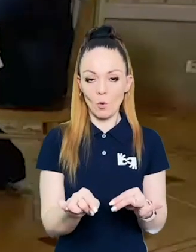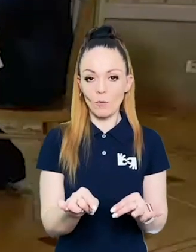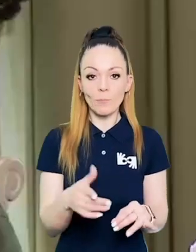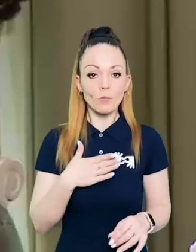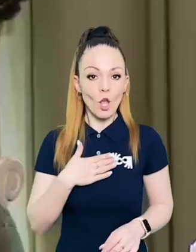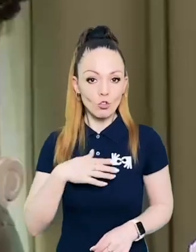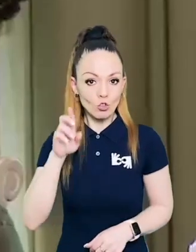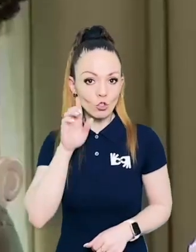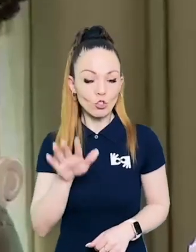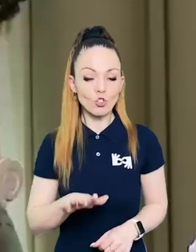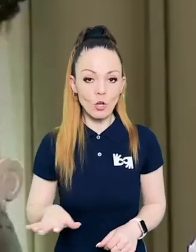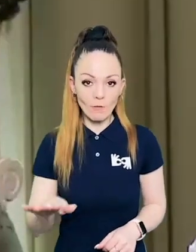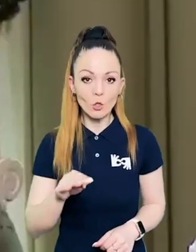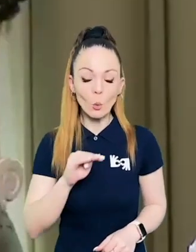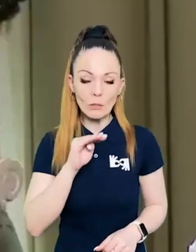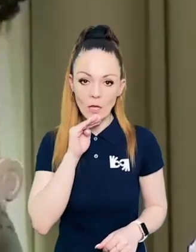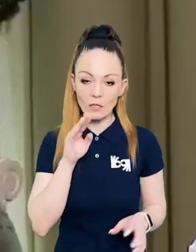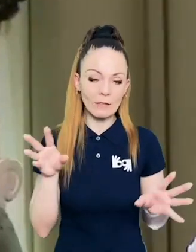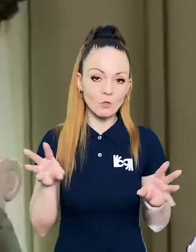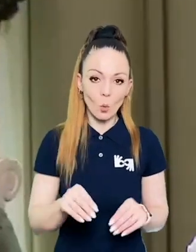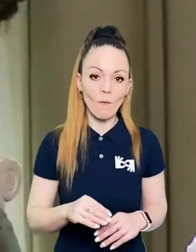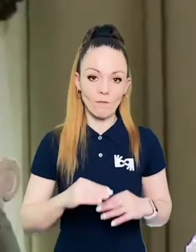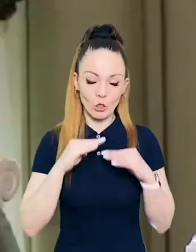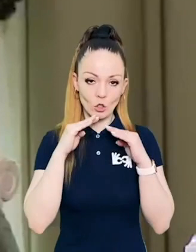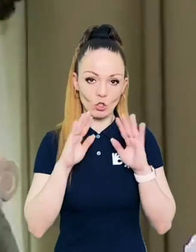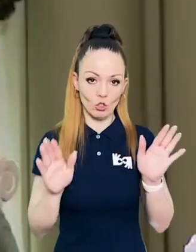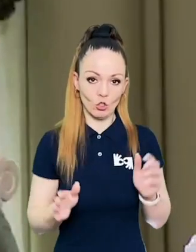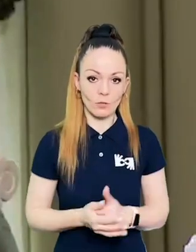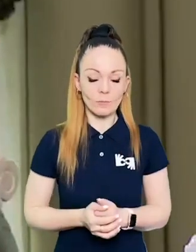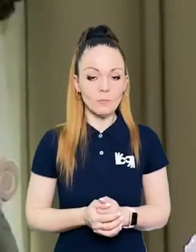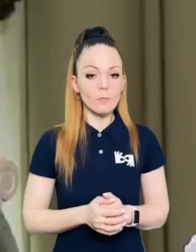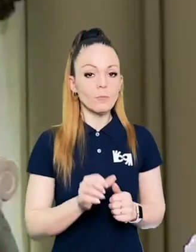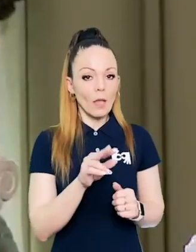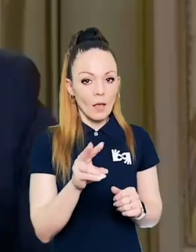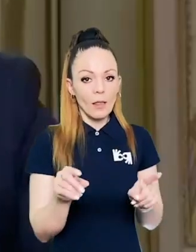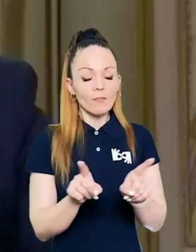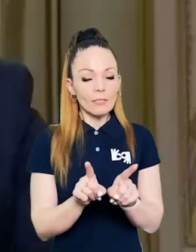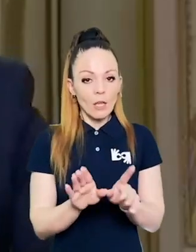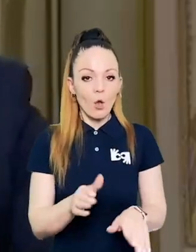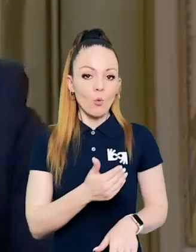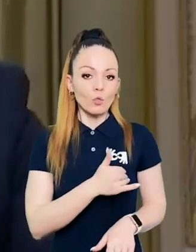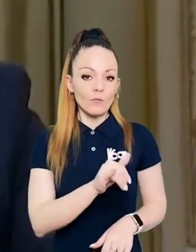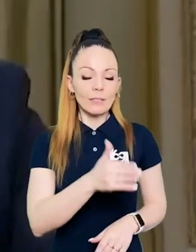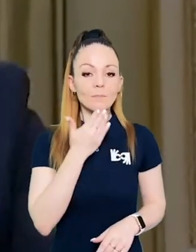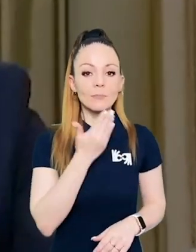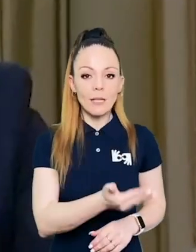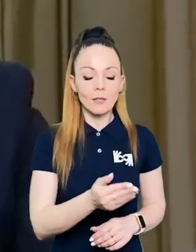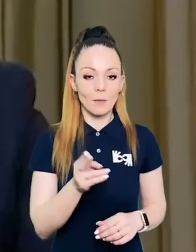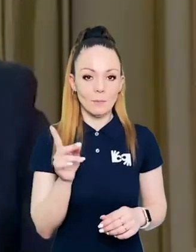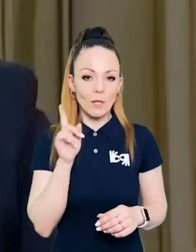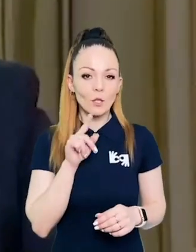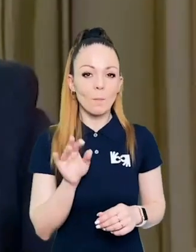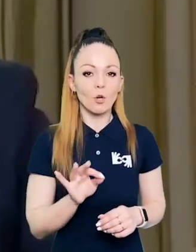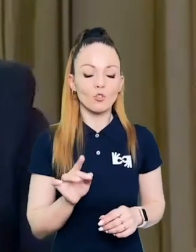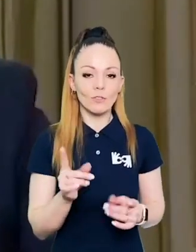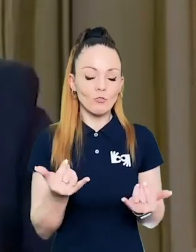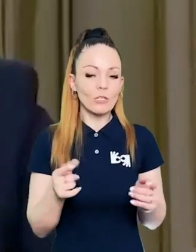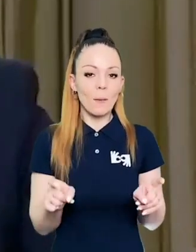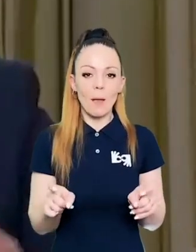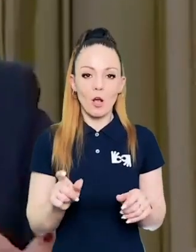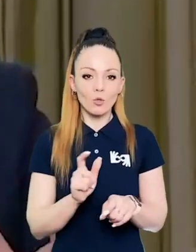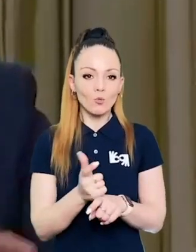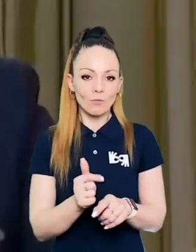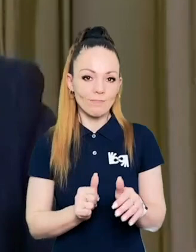перемови. Нашій державі достатньо розуму всього вистачило. Да. Але все-таки хочу вас питати, знаєте, про що сьогодні дуже